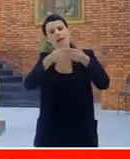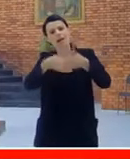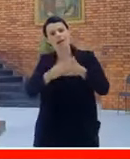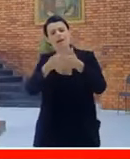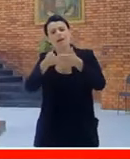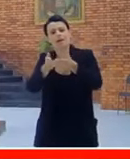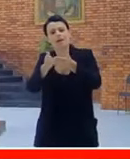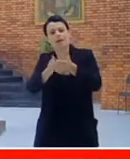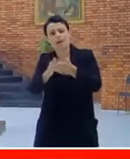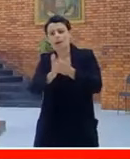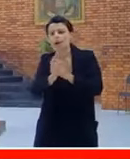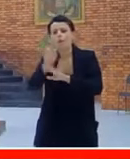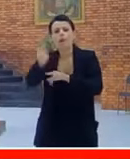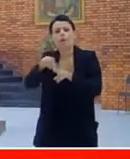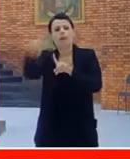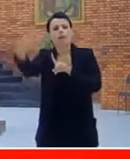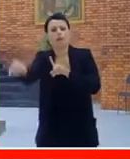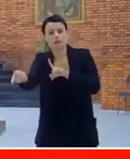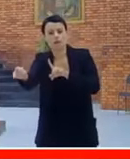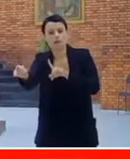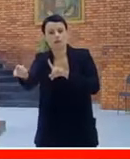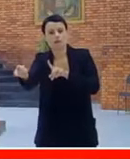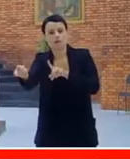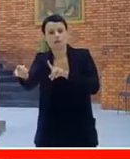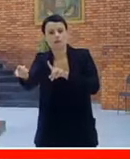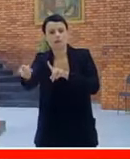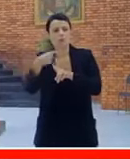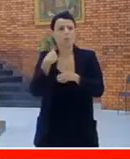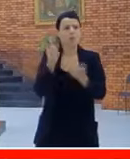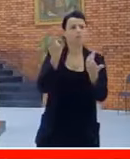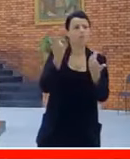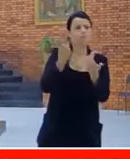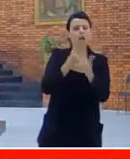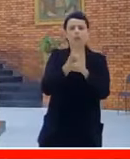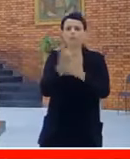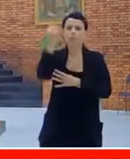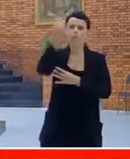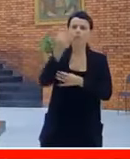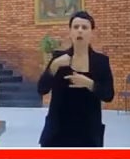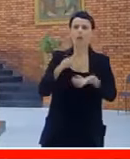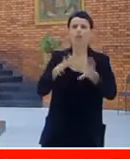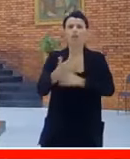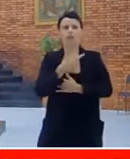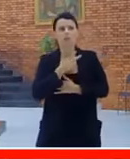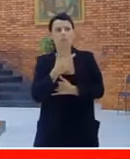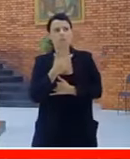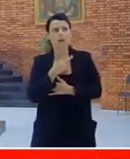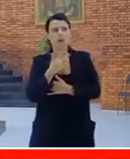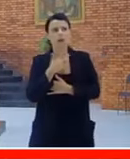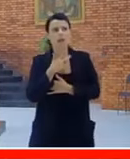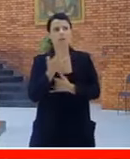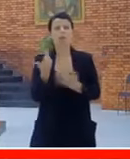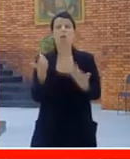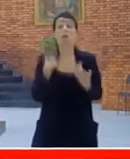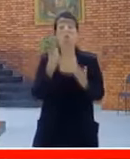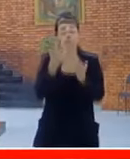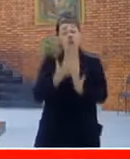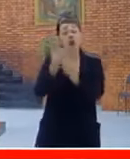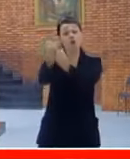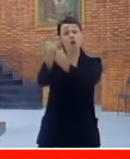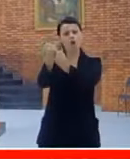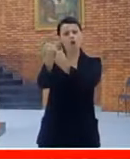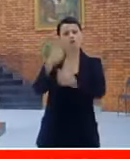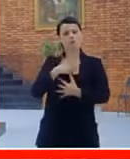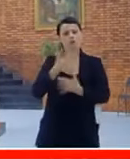considerazione l'idea di potersi far prete, di accogliere il dono del ministero.